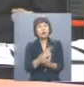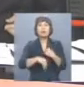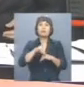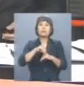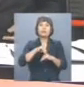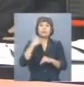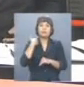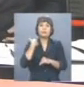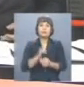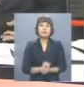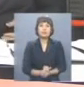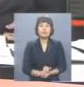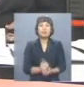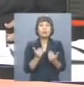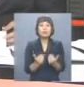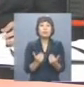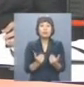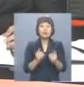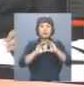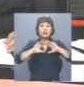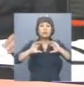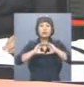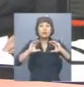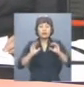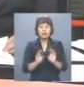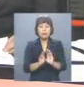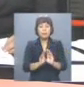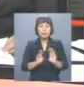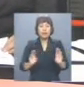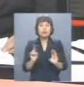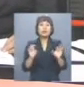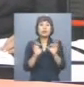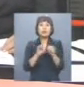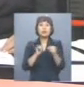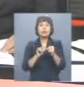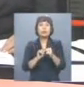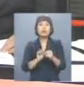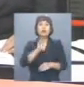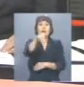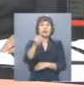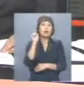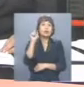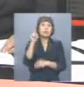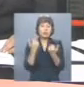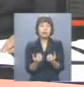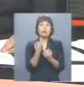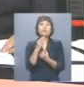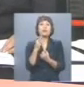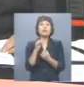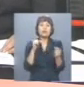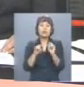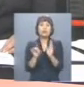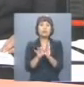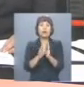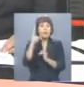วันนี้นะคะทางรัฐบาลก็จะเปิดให้ใช้โทรเวย์แล้วก็ทางด่วนฟรีเป็นวันสุดท้ายหลังเที่ยงคืนเป็นต้